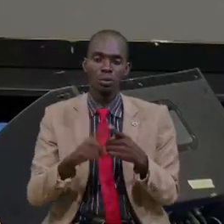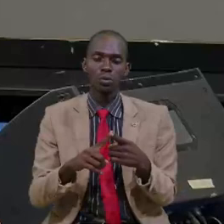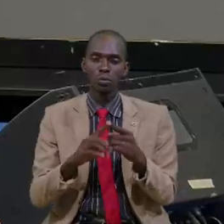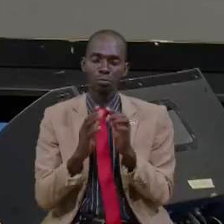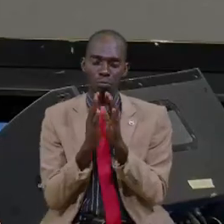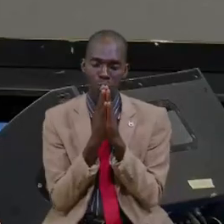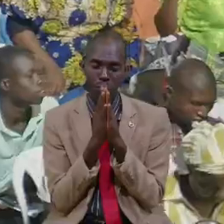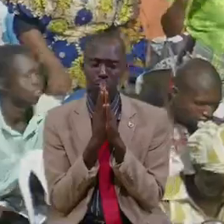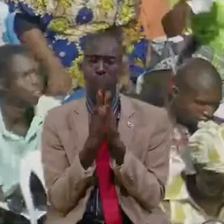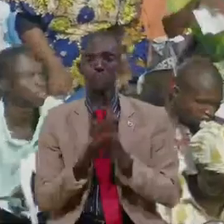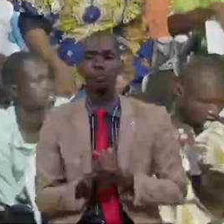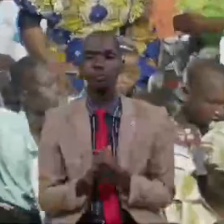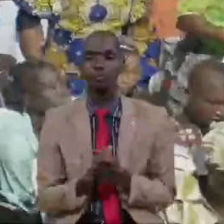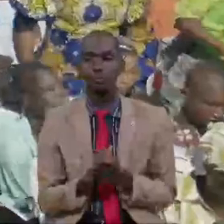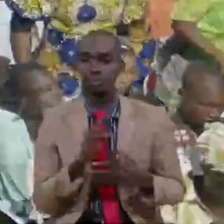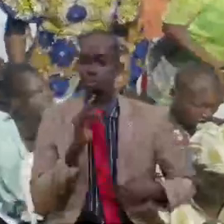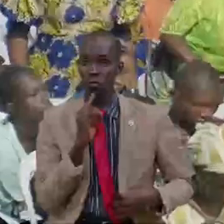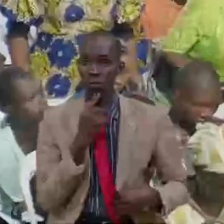yeux fermés.